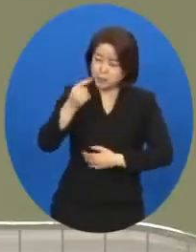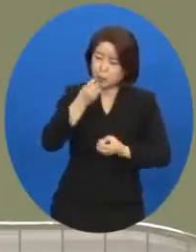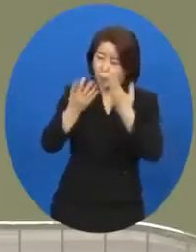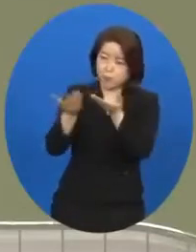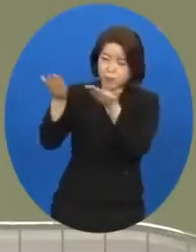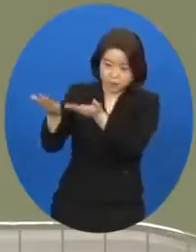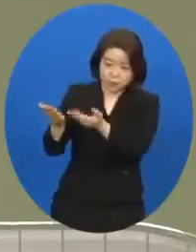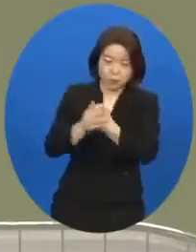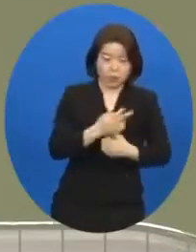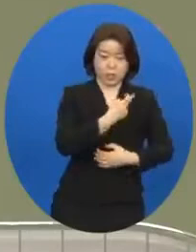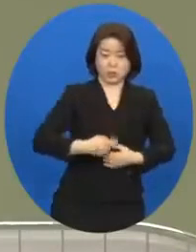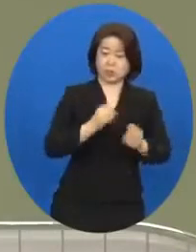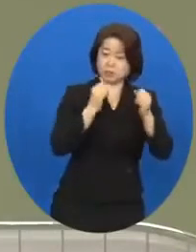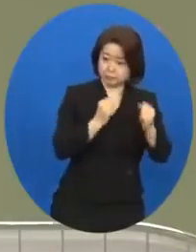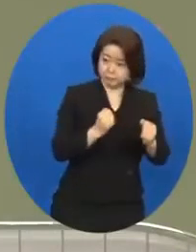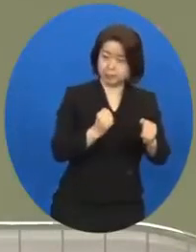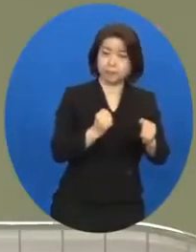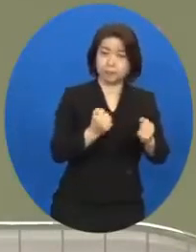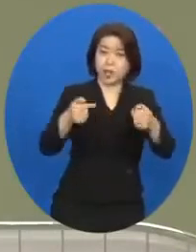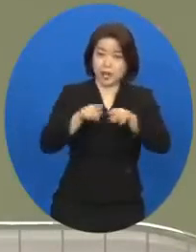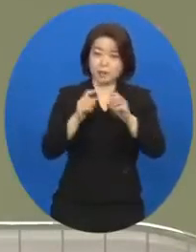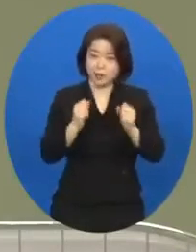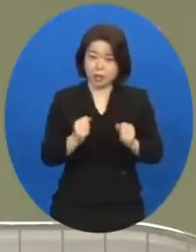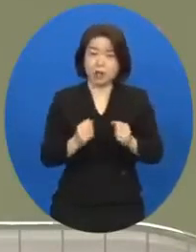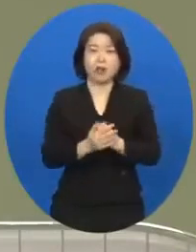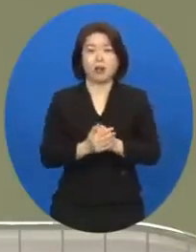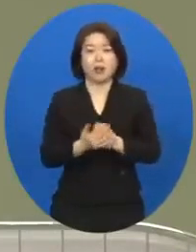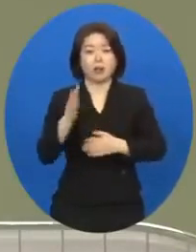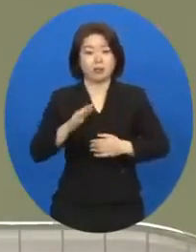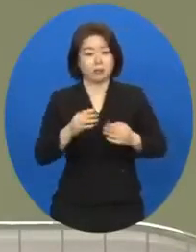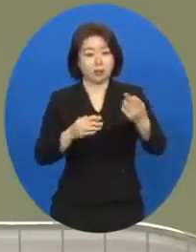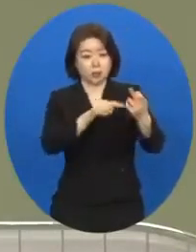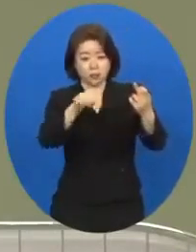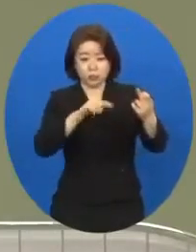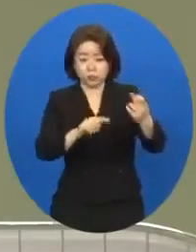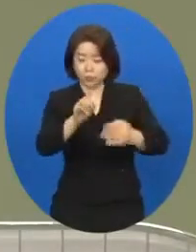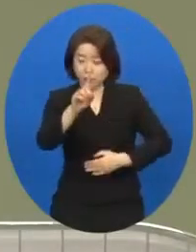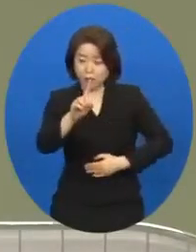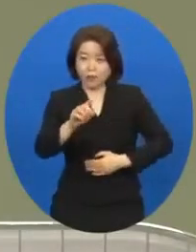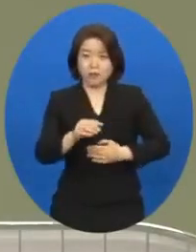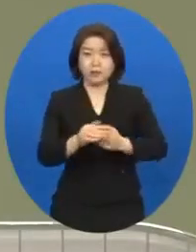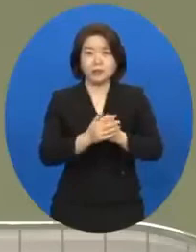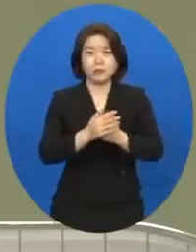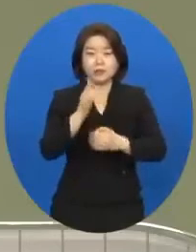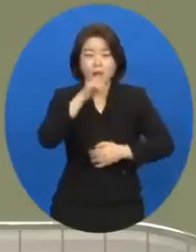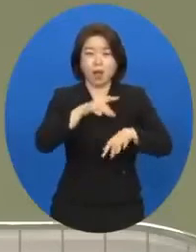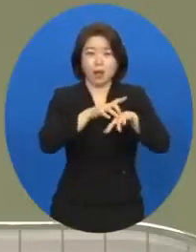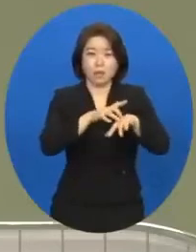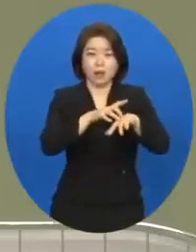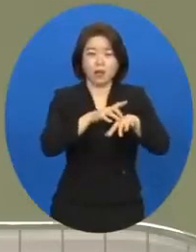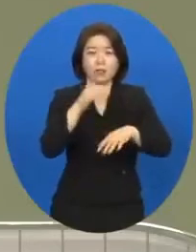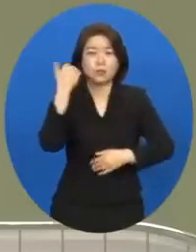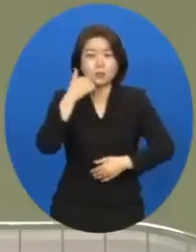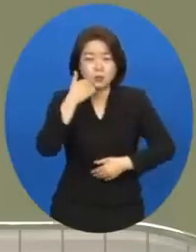제자가 남았는데 그 중에 하나는 악마라는 것, 가룟유다를 말하는